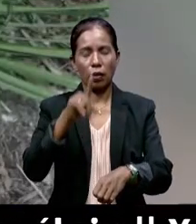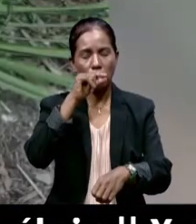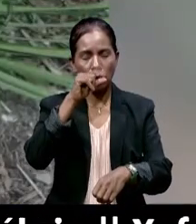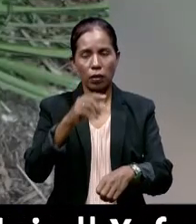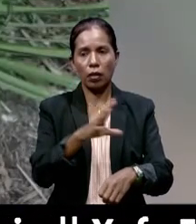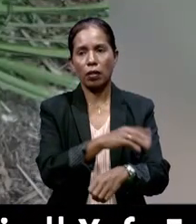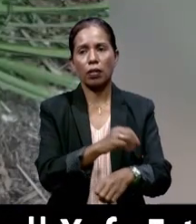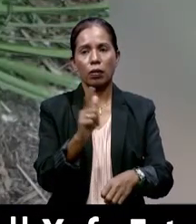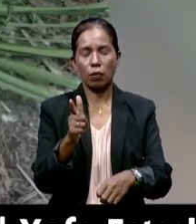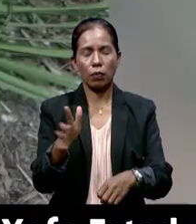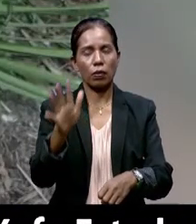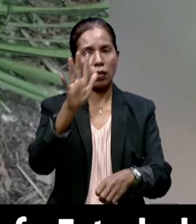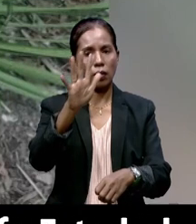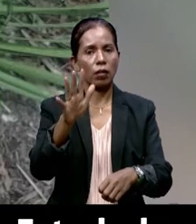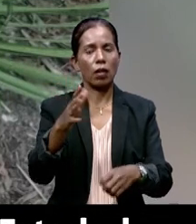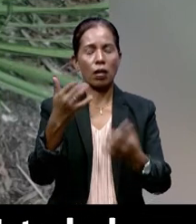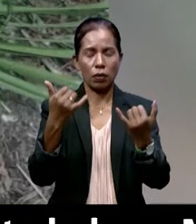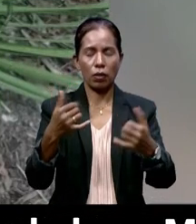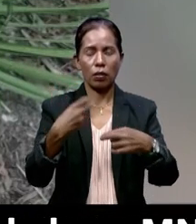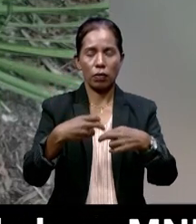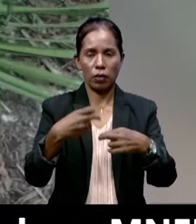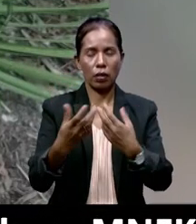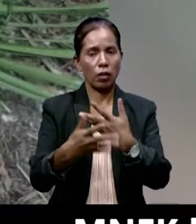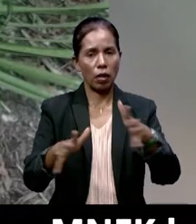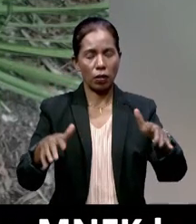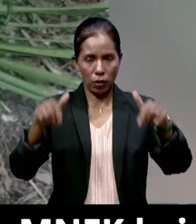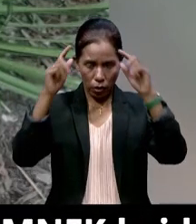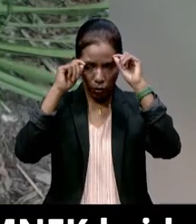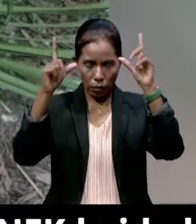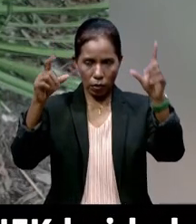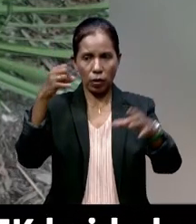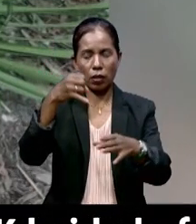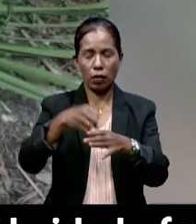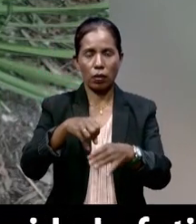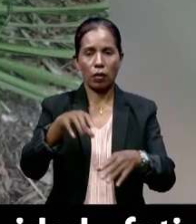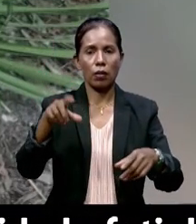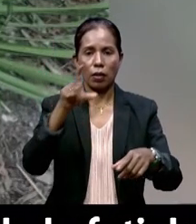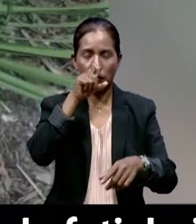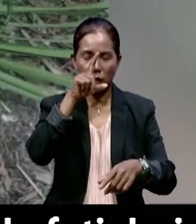spesie 205 maka measadu atu lakon iha Timor Leste, inklui makikit,